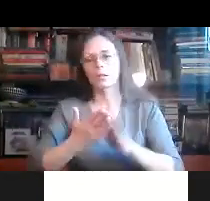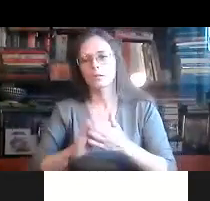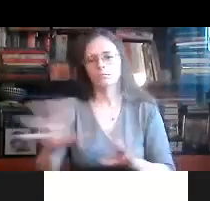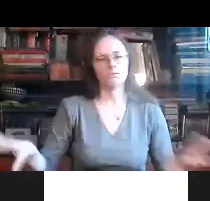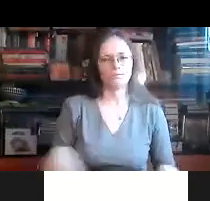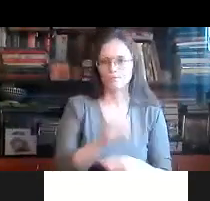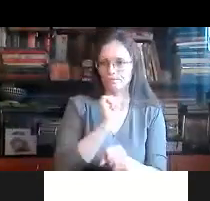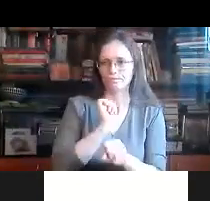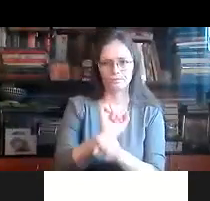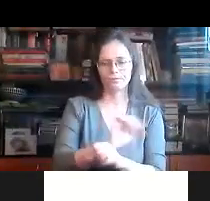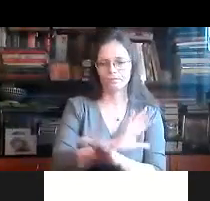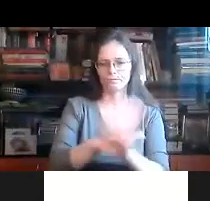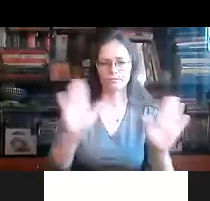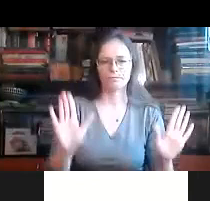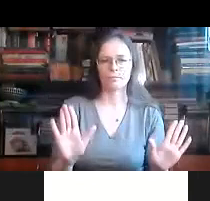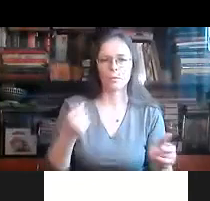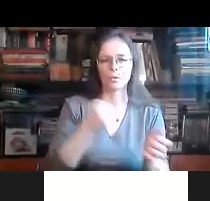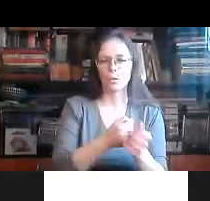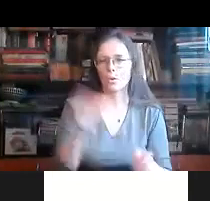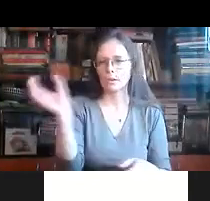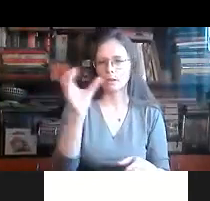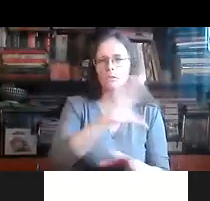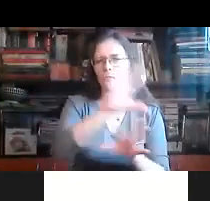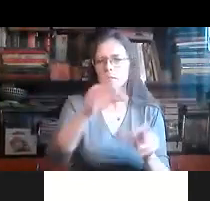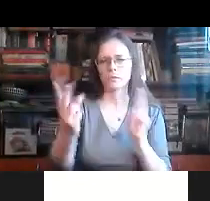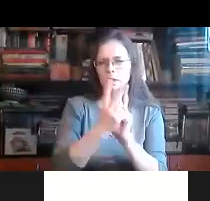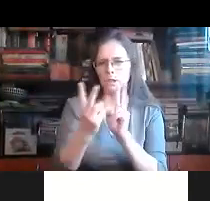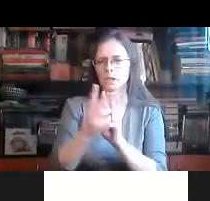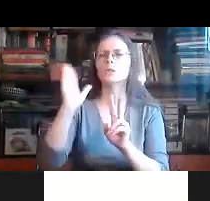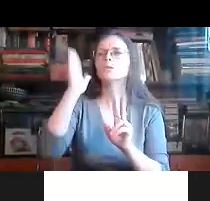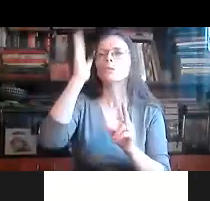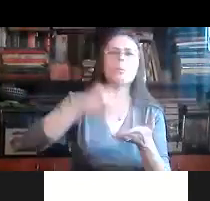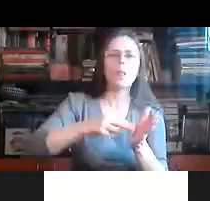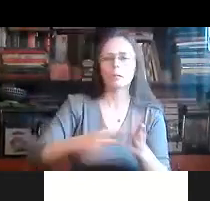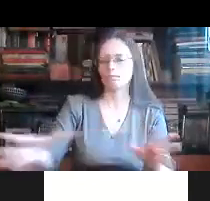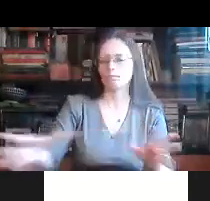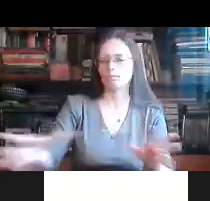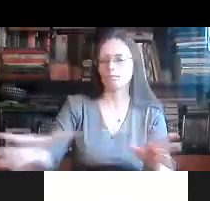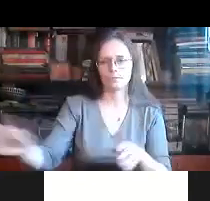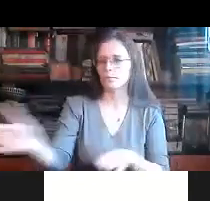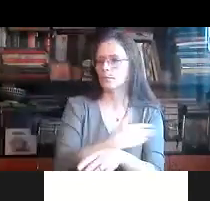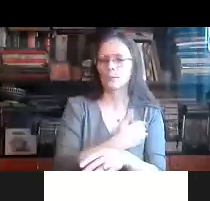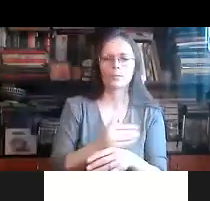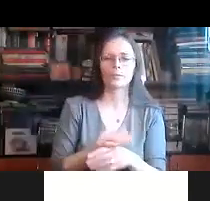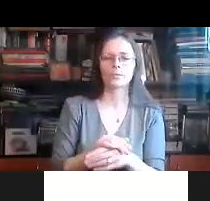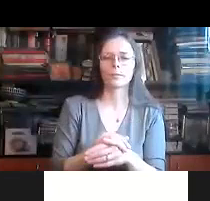бы конференции и так далее, летние школы и так далее. То есть мы, и плюс, когда ты понимаешь,